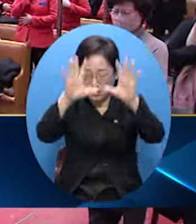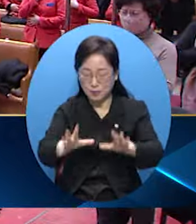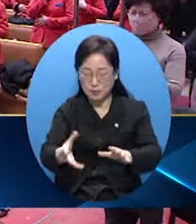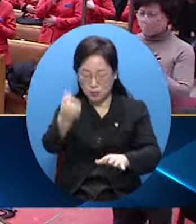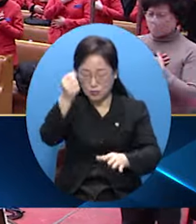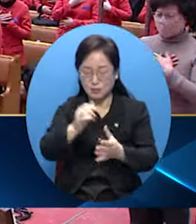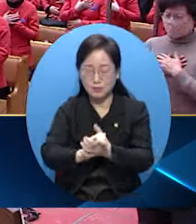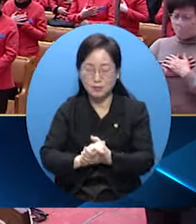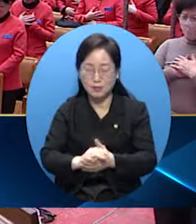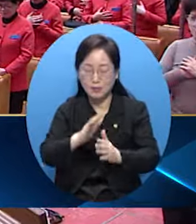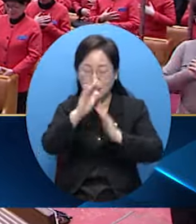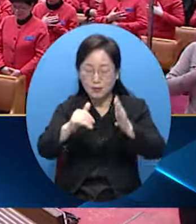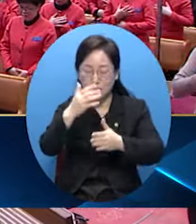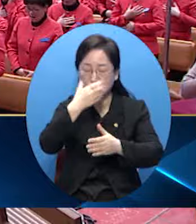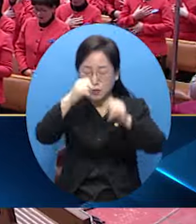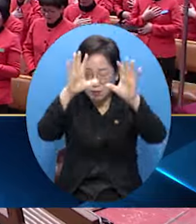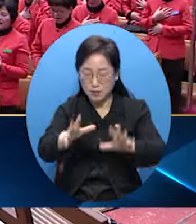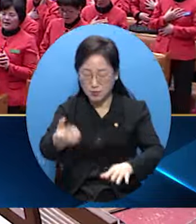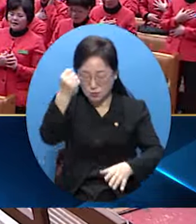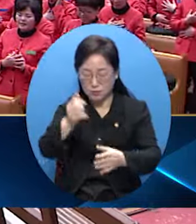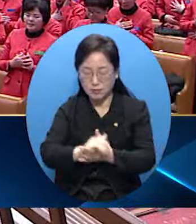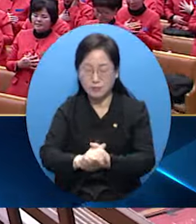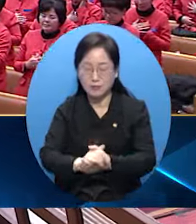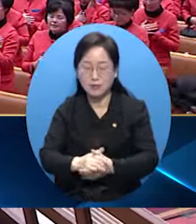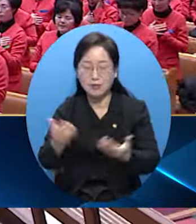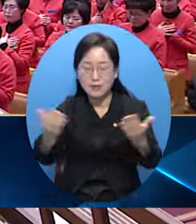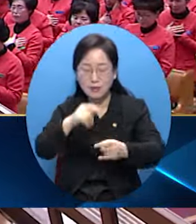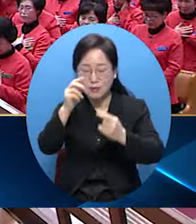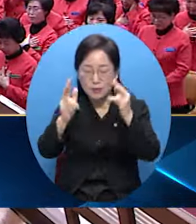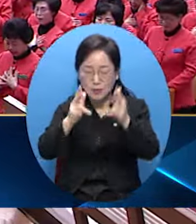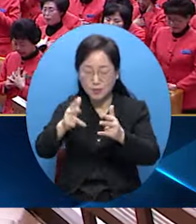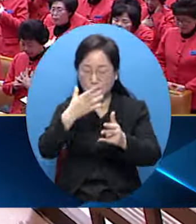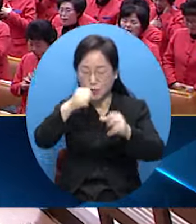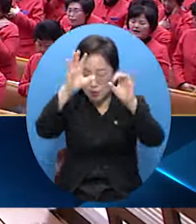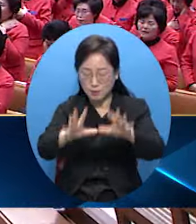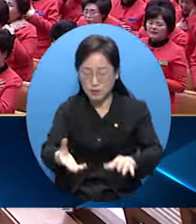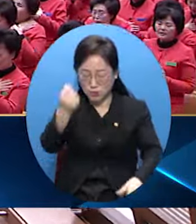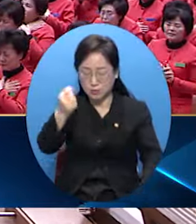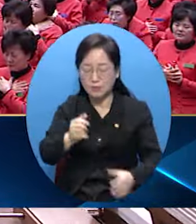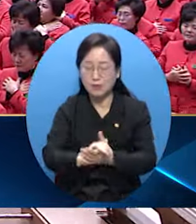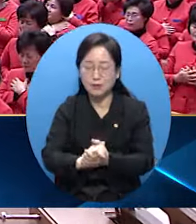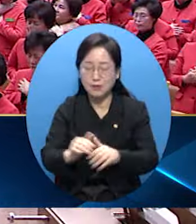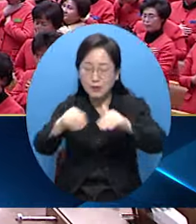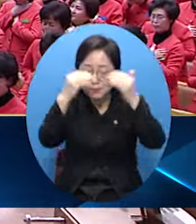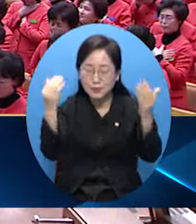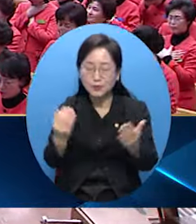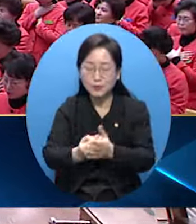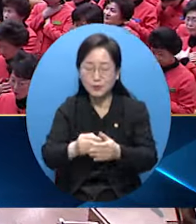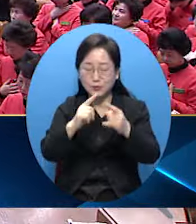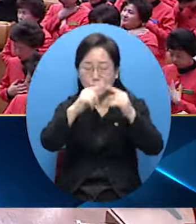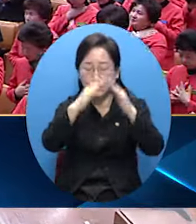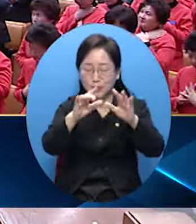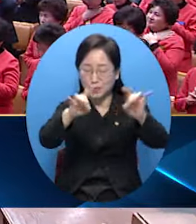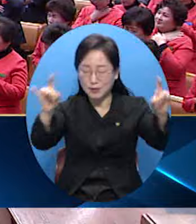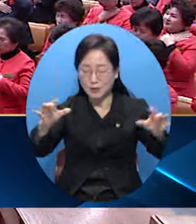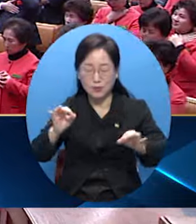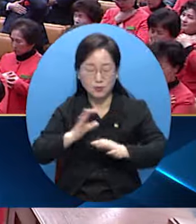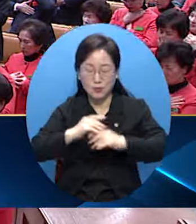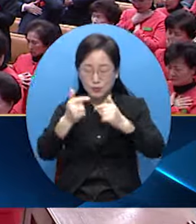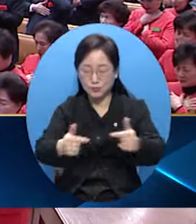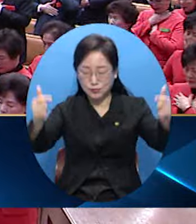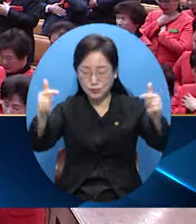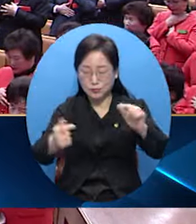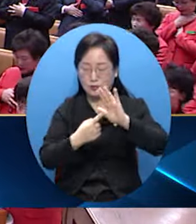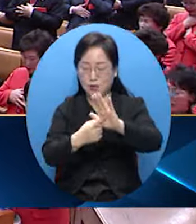임할지어다. 가정에 복이 임할지어다. 직장과 사회 복이 임할지어다. 모든 교회마다 놀라운 부흥 역사가